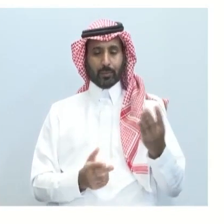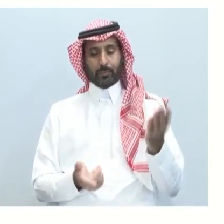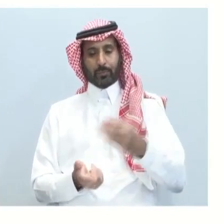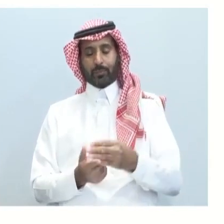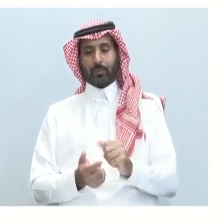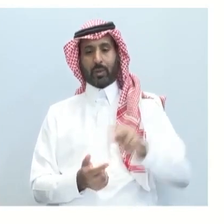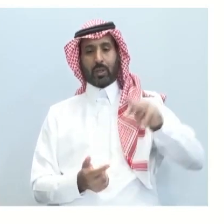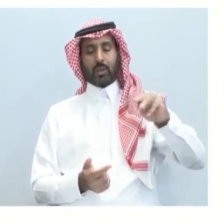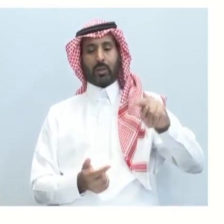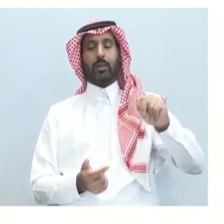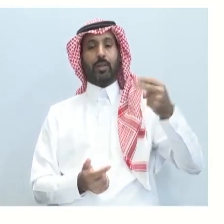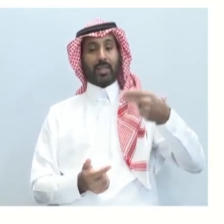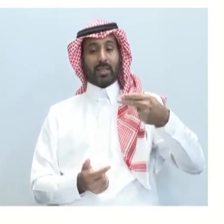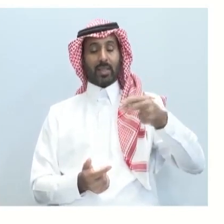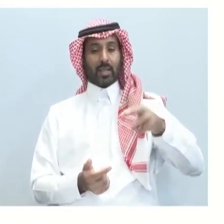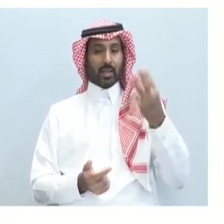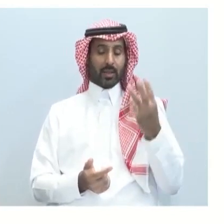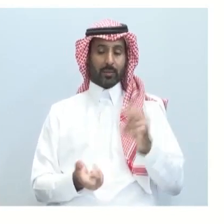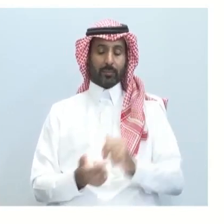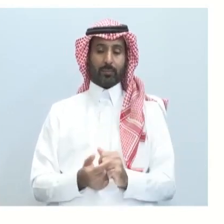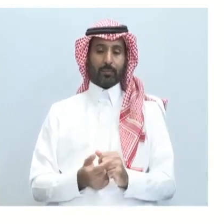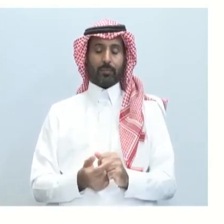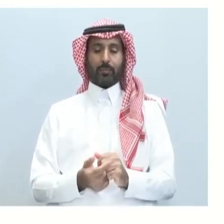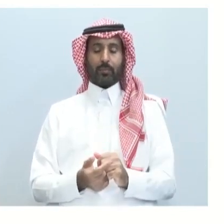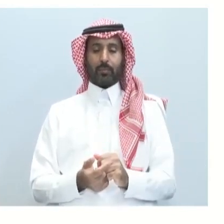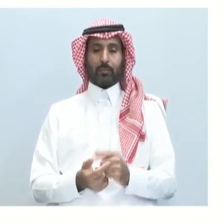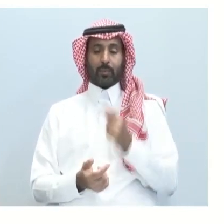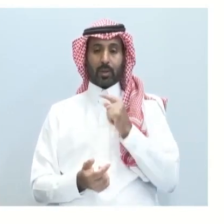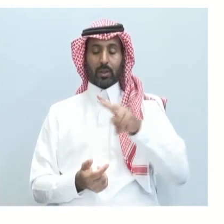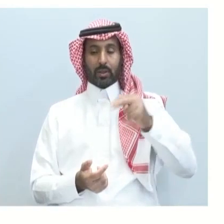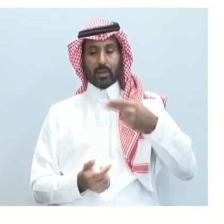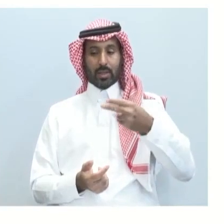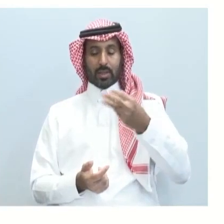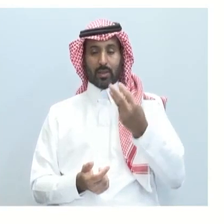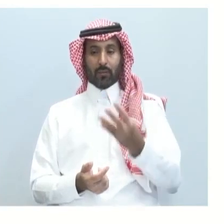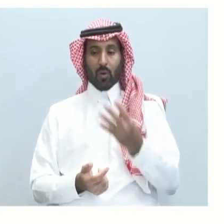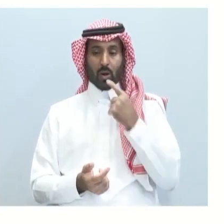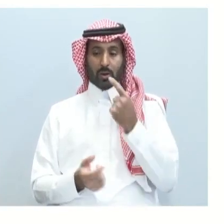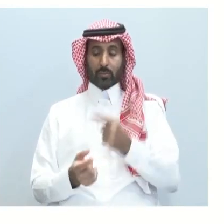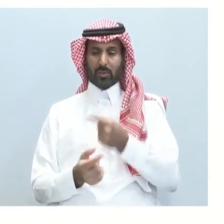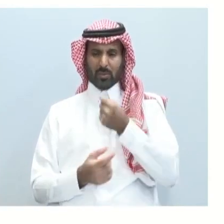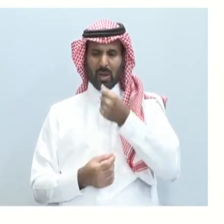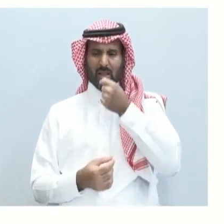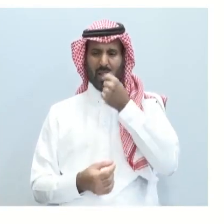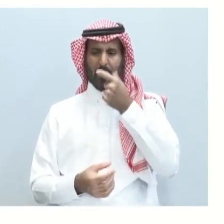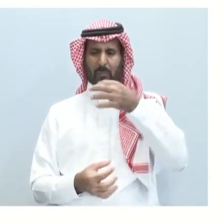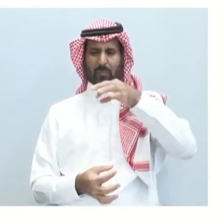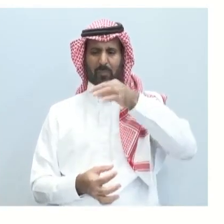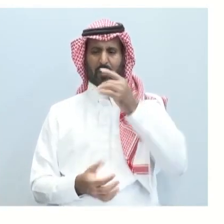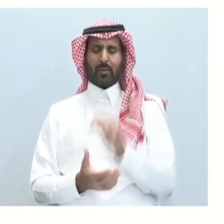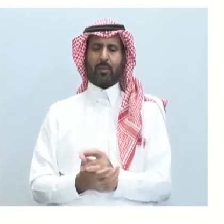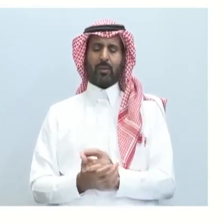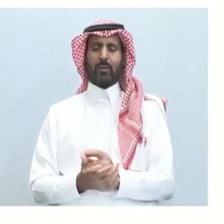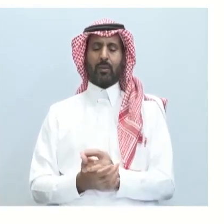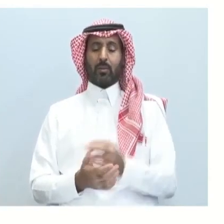الى nh3 اذا في هذه الحاله يعتبر ايش ماده حمضيه ماده حمضيه وحنا عارفين يا شباب انه